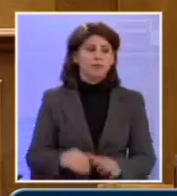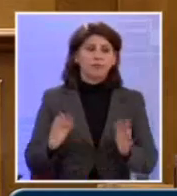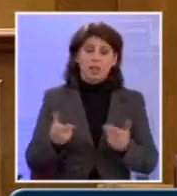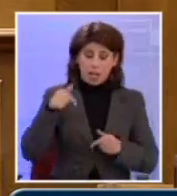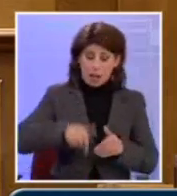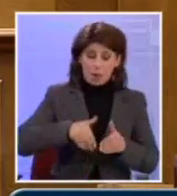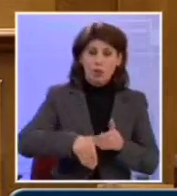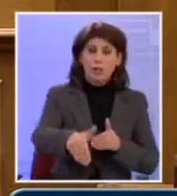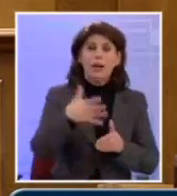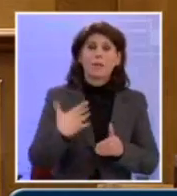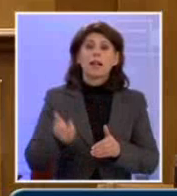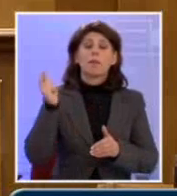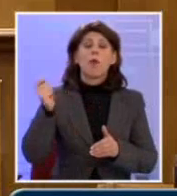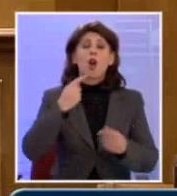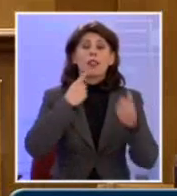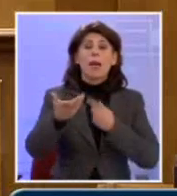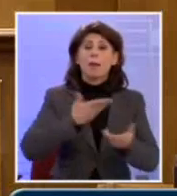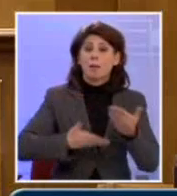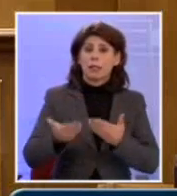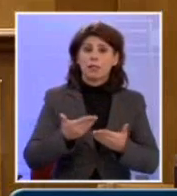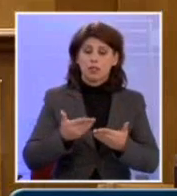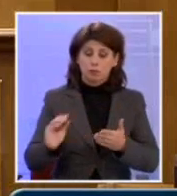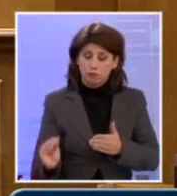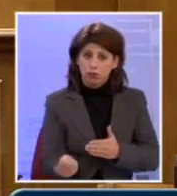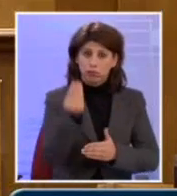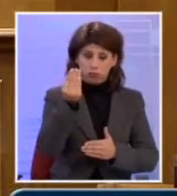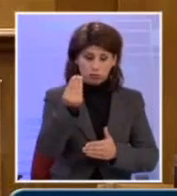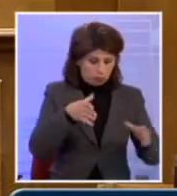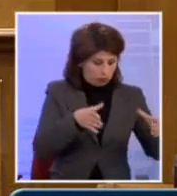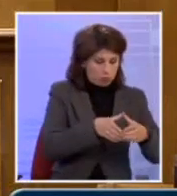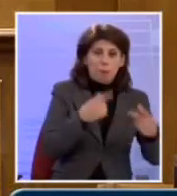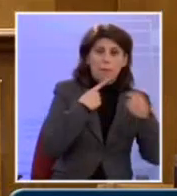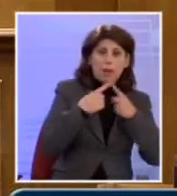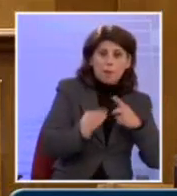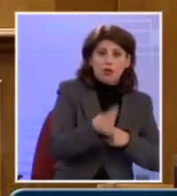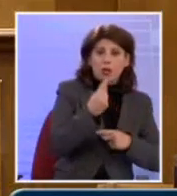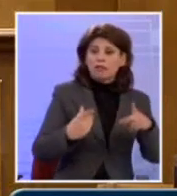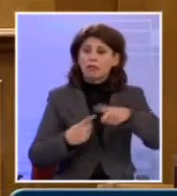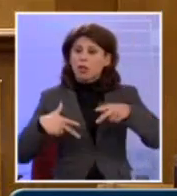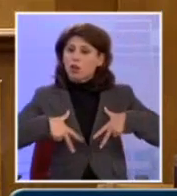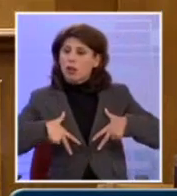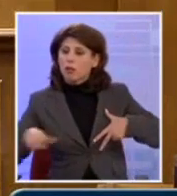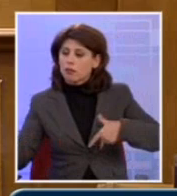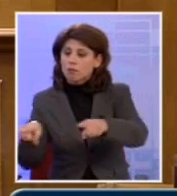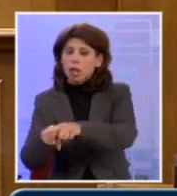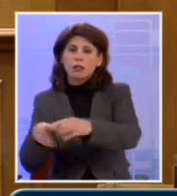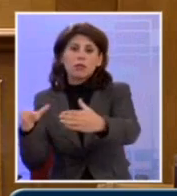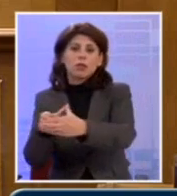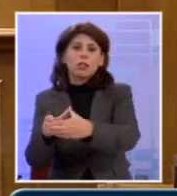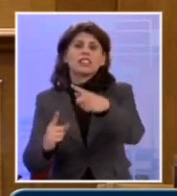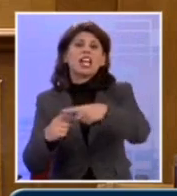εδώ και στο εξής υπάρχει πολιτική διαπραγμάτευση. Οι εκλεγμένοι με τους εκλεγμένους. Και οι τεχνοκράτες με τους τεχνοκράτες.